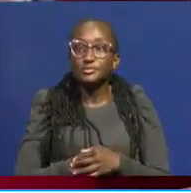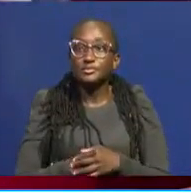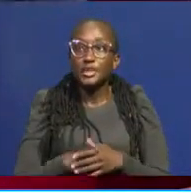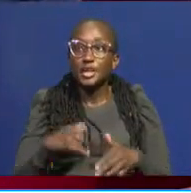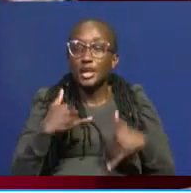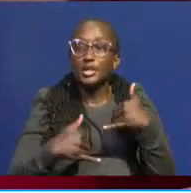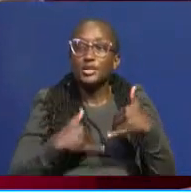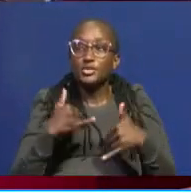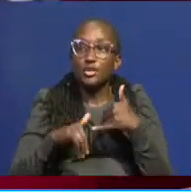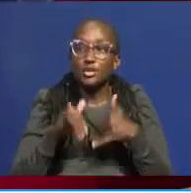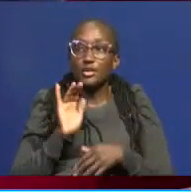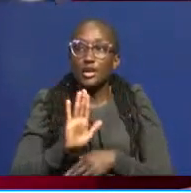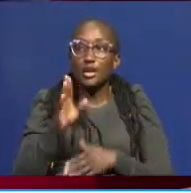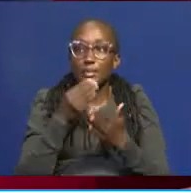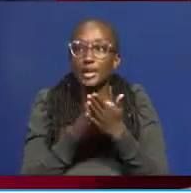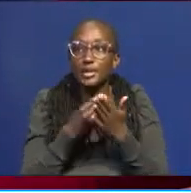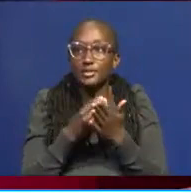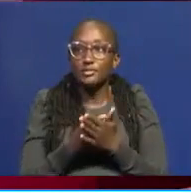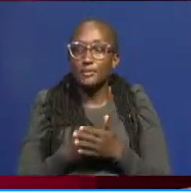waweze kutumia hayo